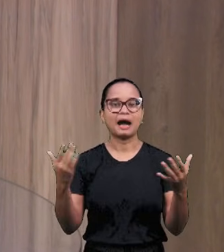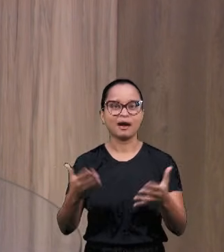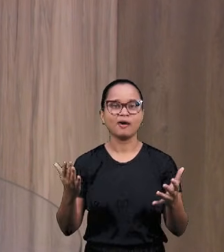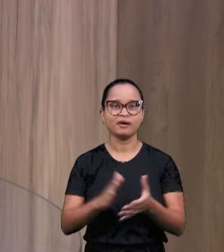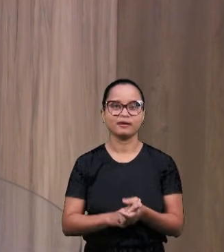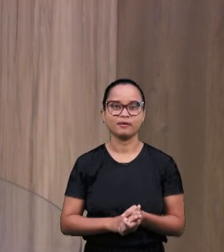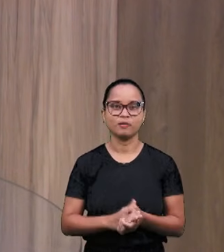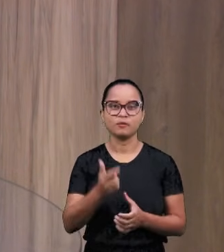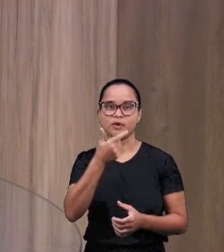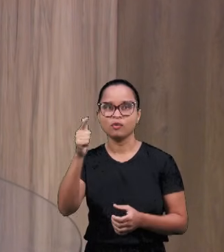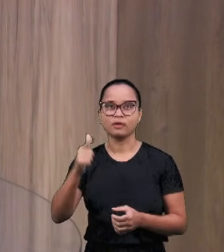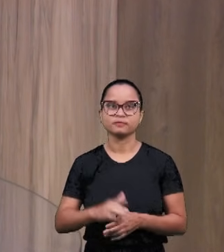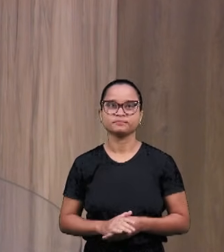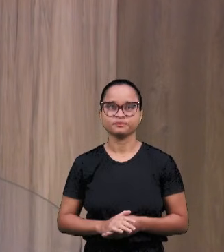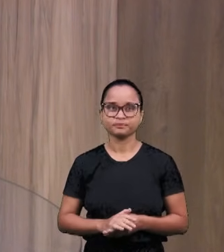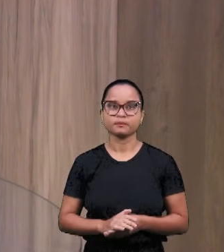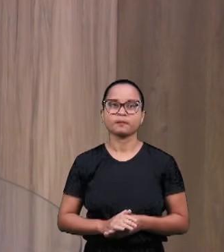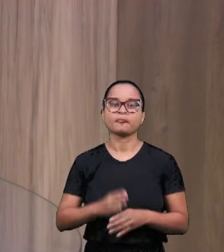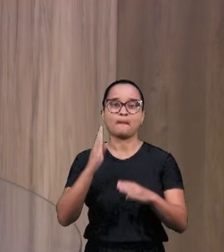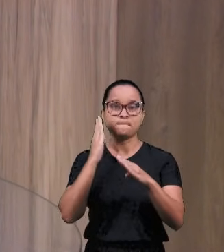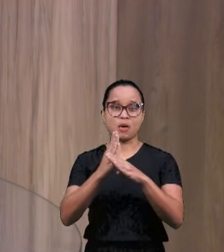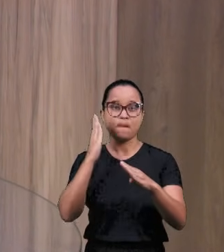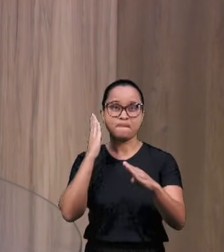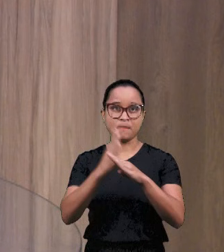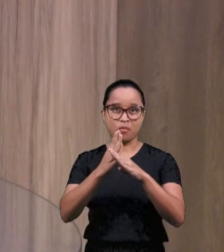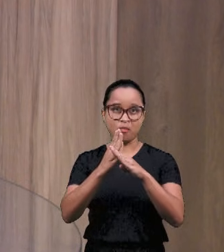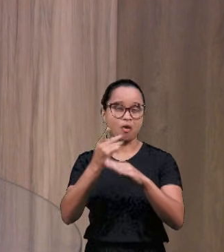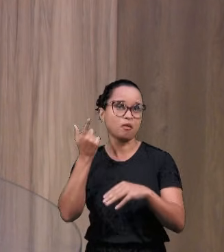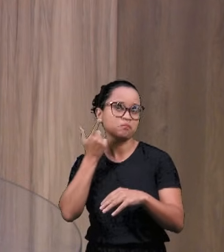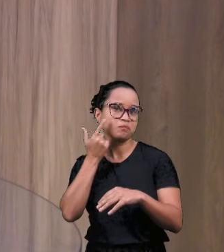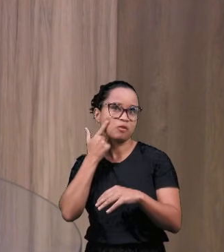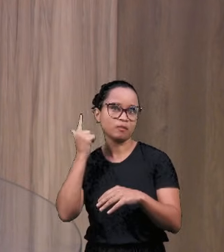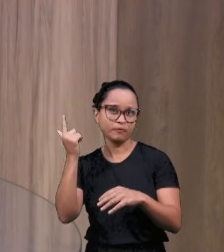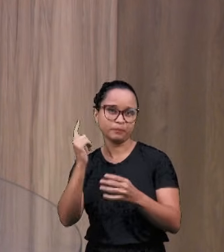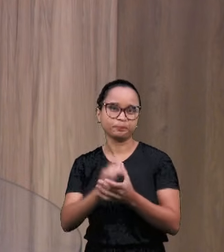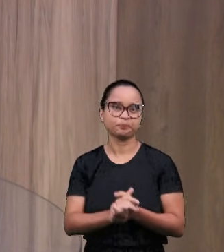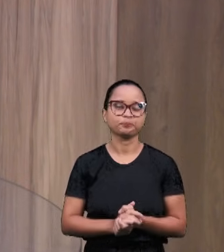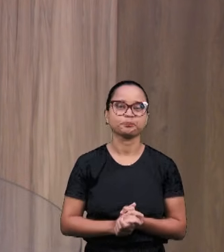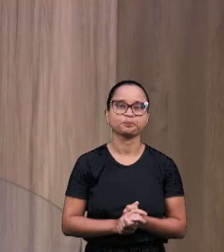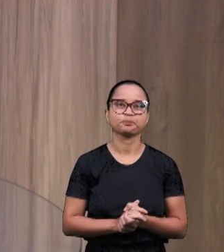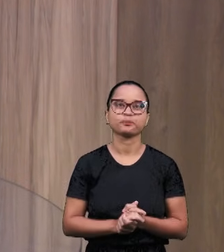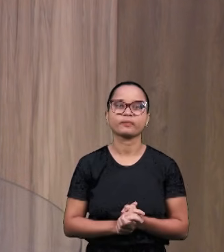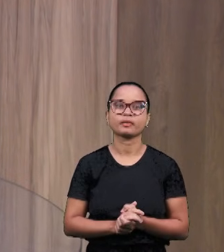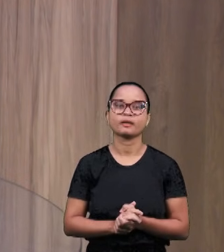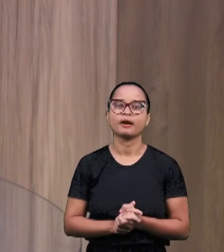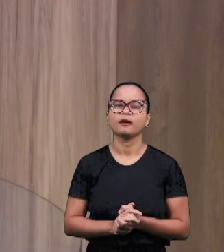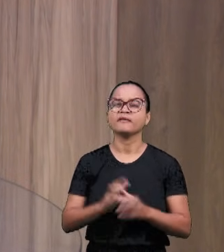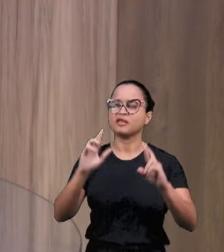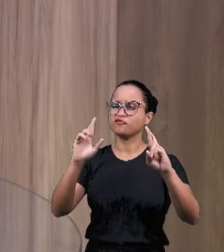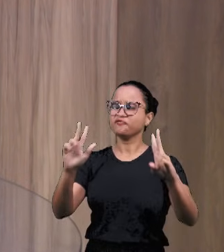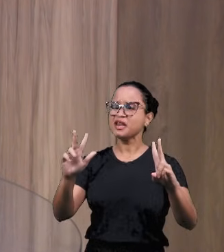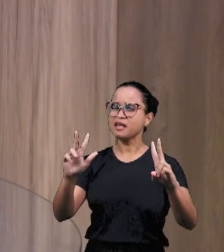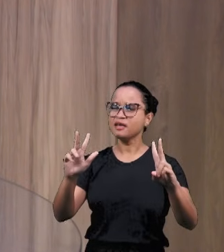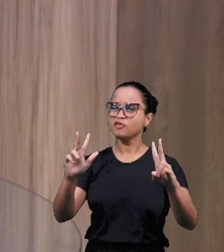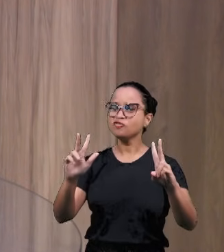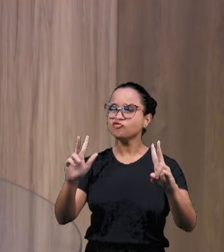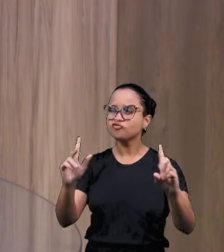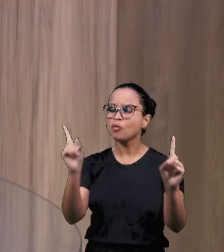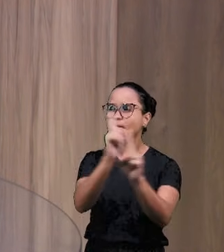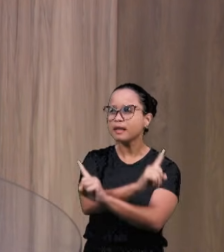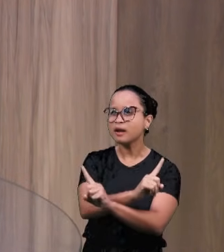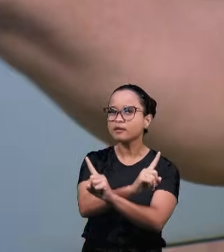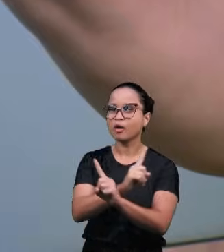Maintenant, nous allons voir à la clave. À la clave, c'est l'inverse du tambour.